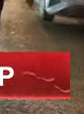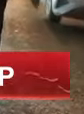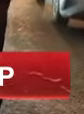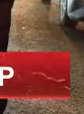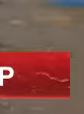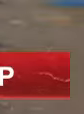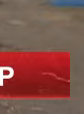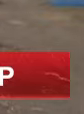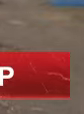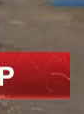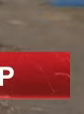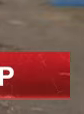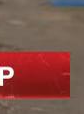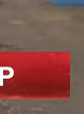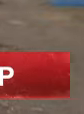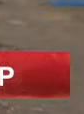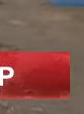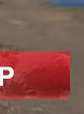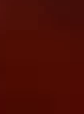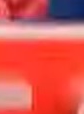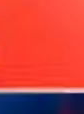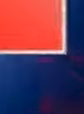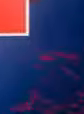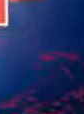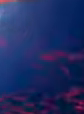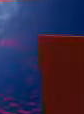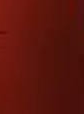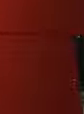рейд барысында мұнан басқа да кейіпкерлермен тілдестім.